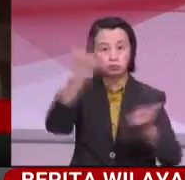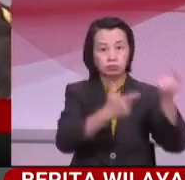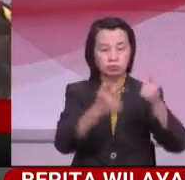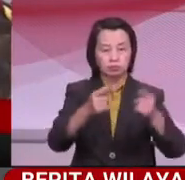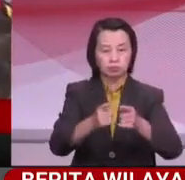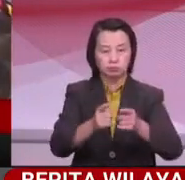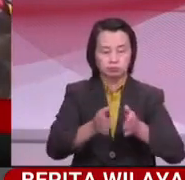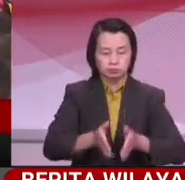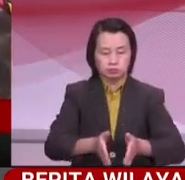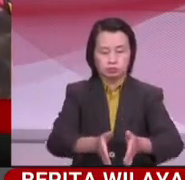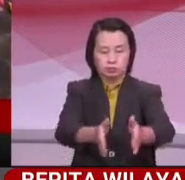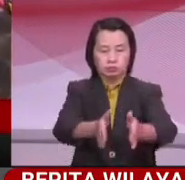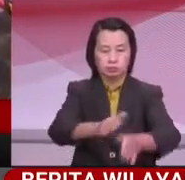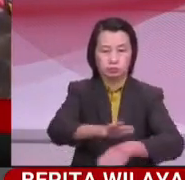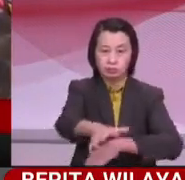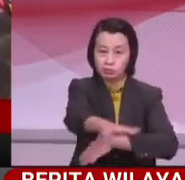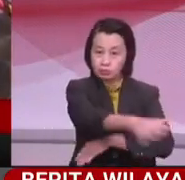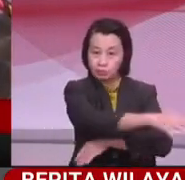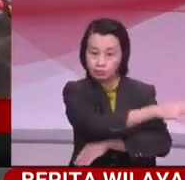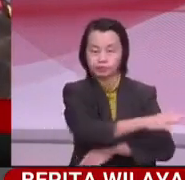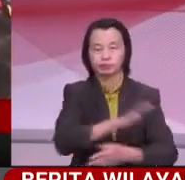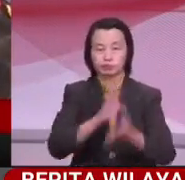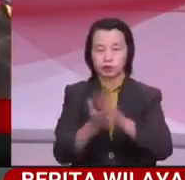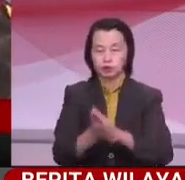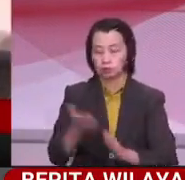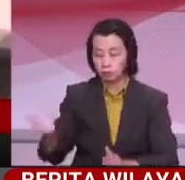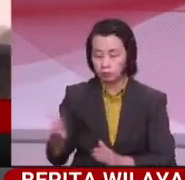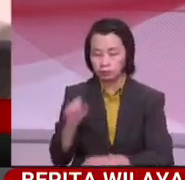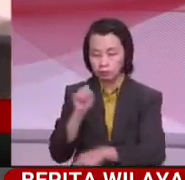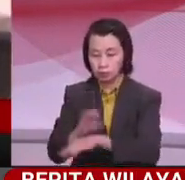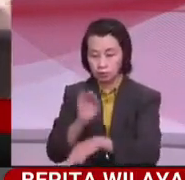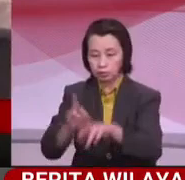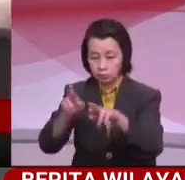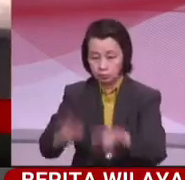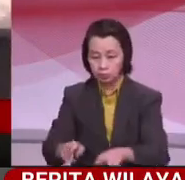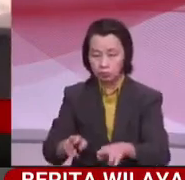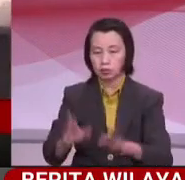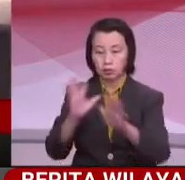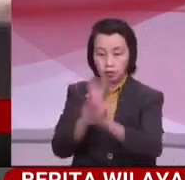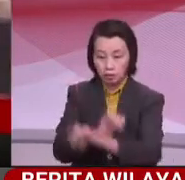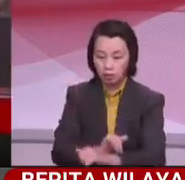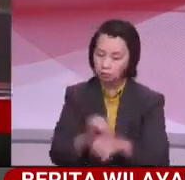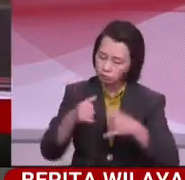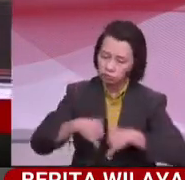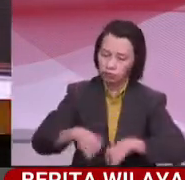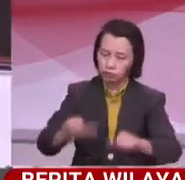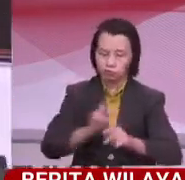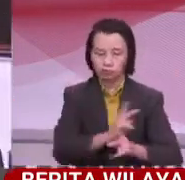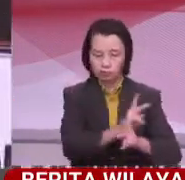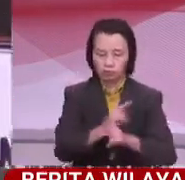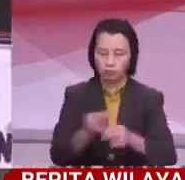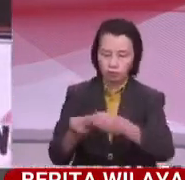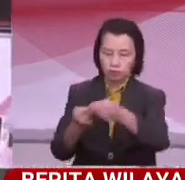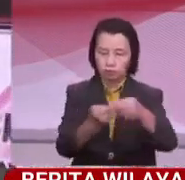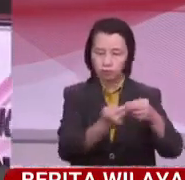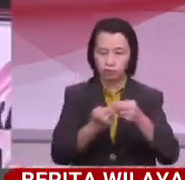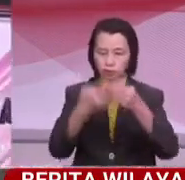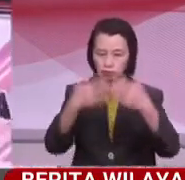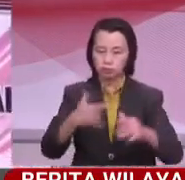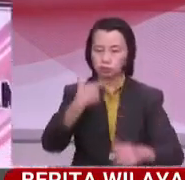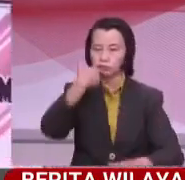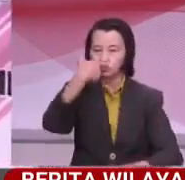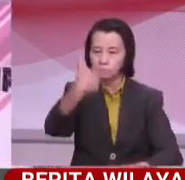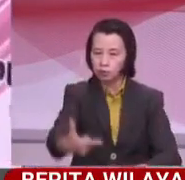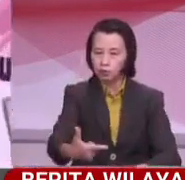disepanjang jalan pesisir Justru itu beliau menasehati rakyat di negeri ini untuk terus menjaga perpaduan yang telah